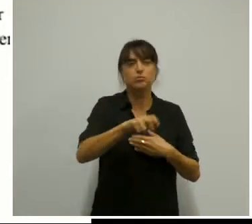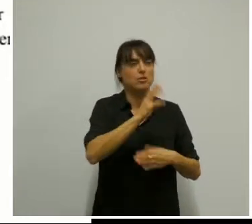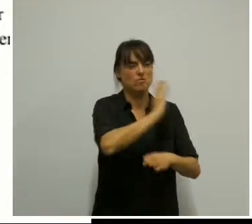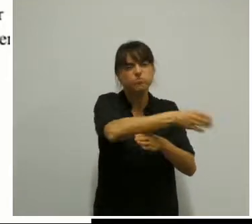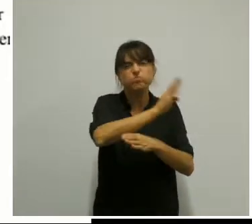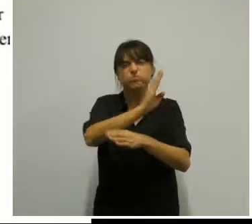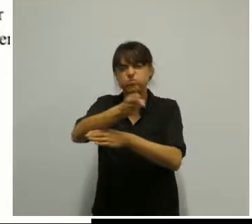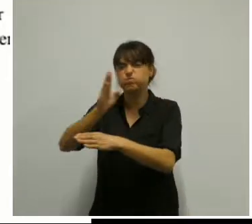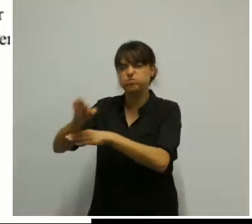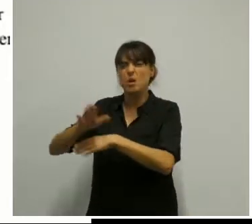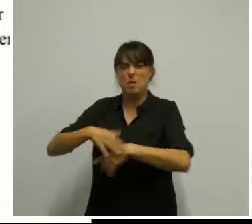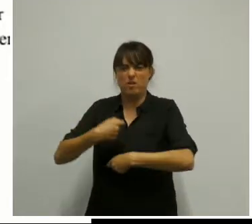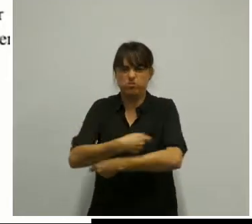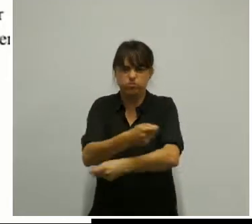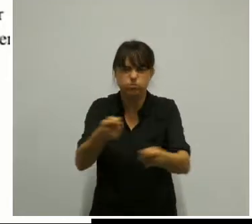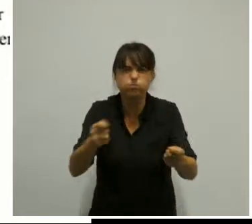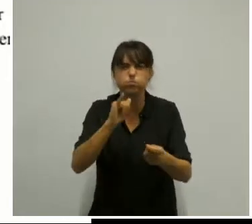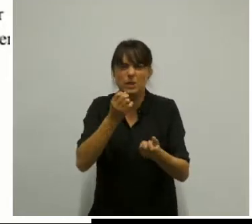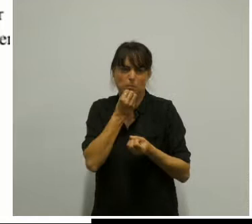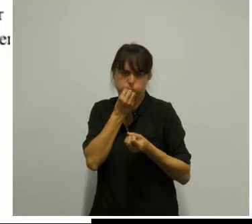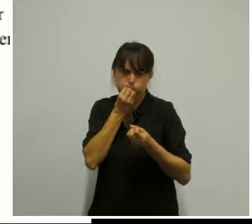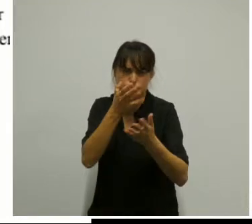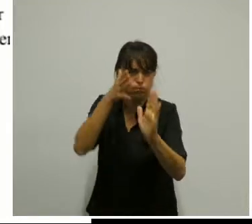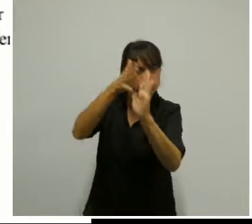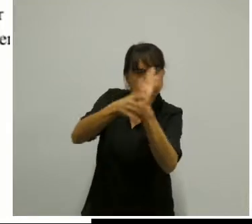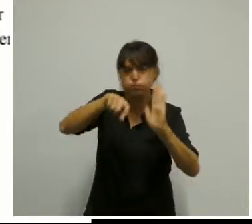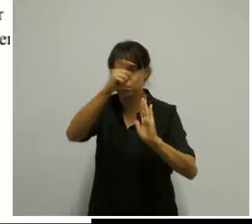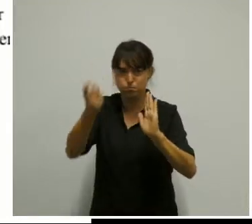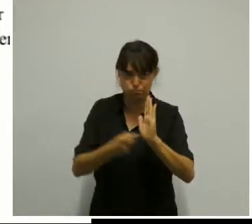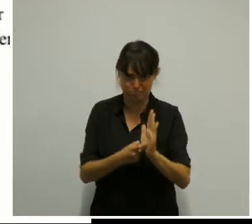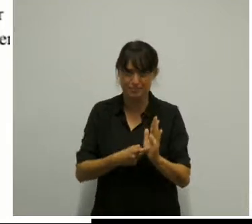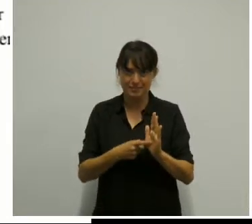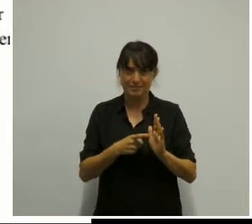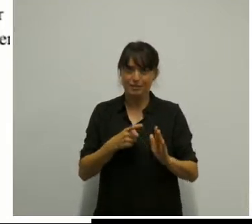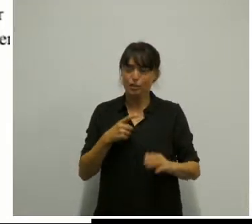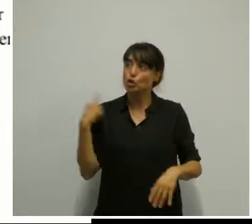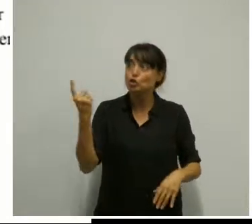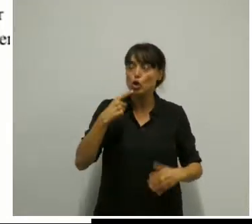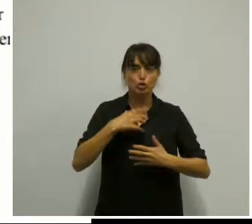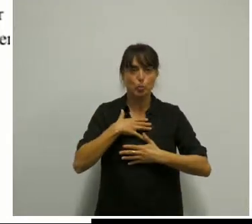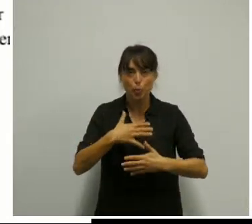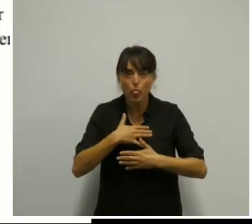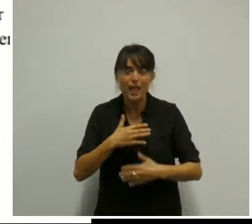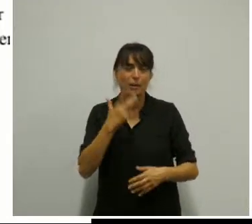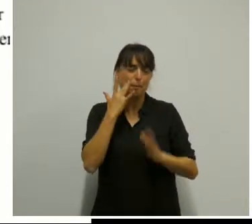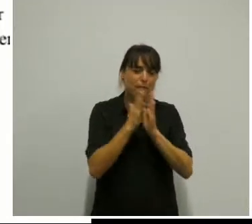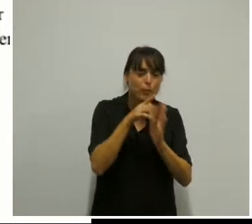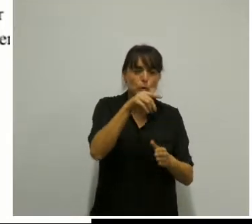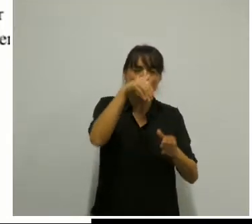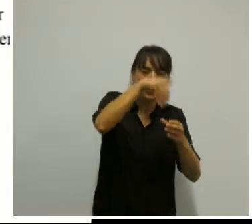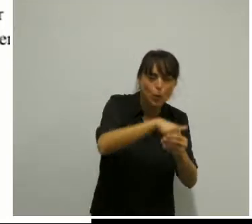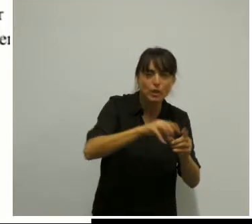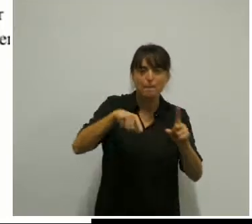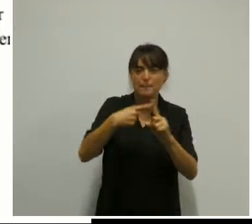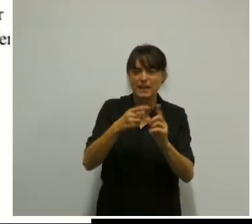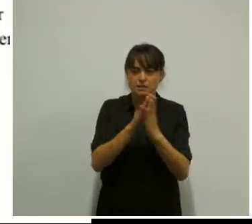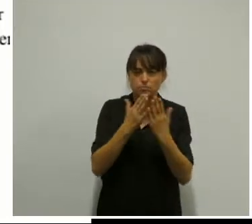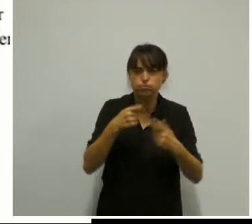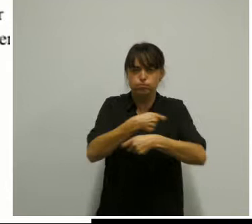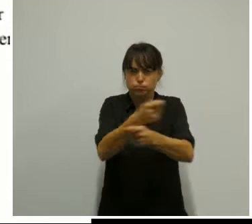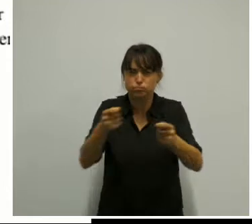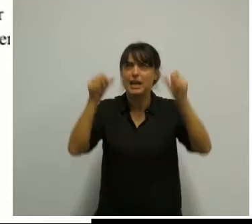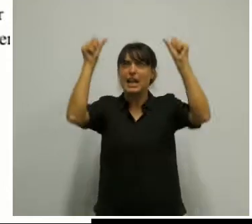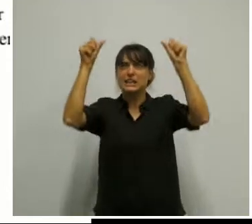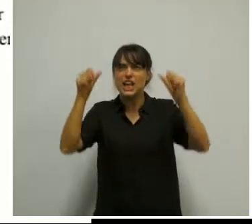mames voluntàries i papes voluntaris allà a les famílies explicant-los com havien de votar, que ens havien de fer això. Van fer flyers, van fer